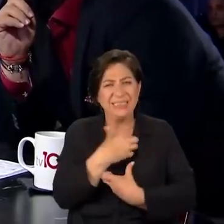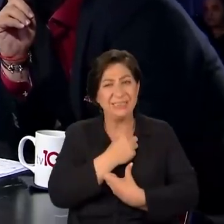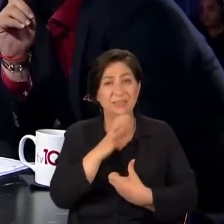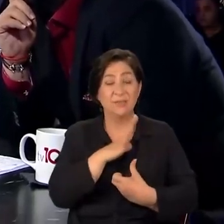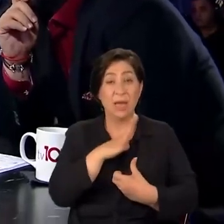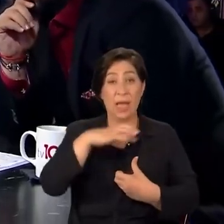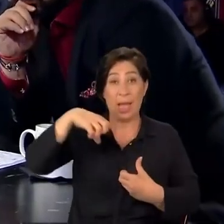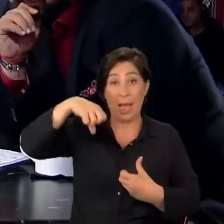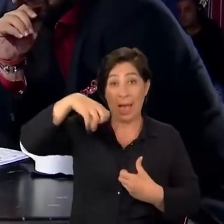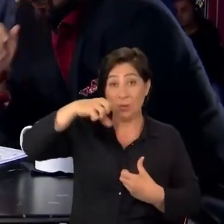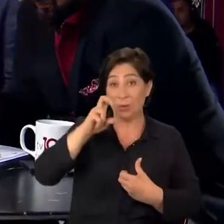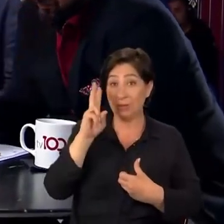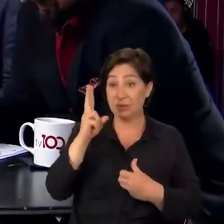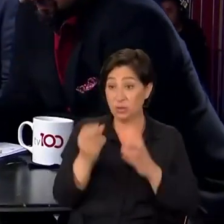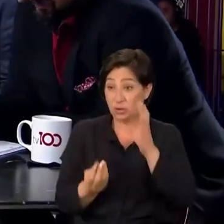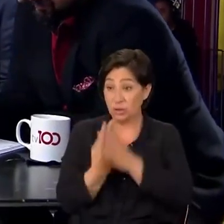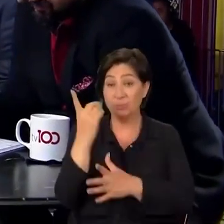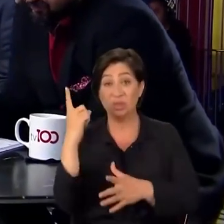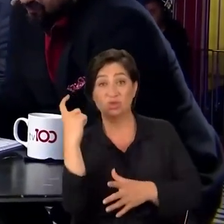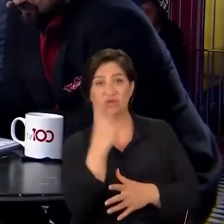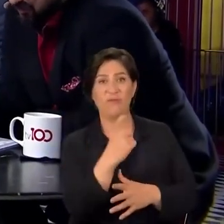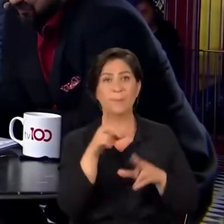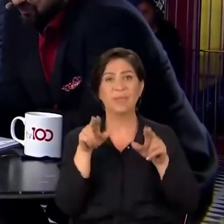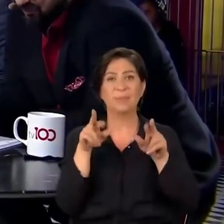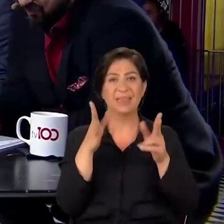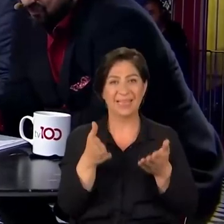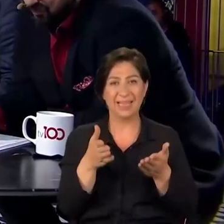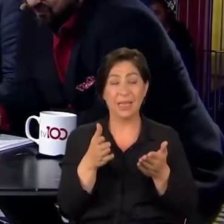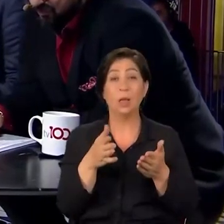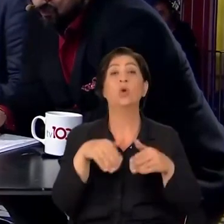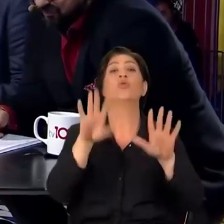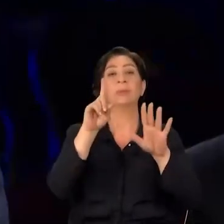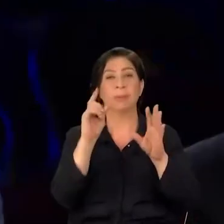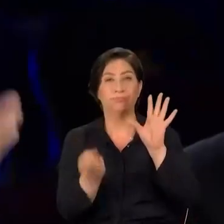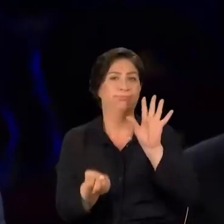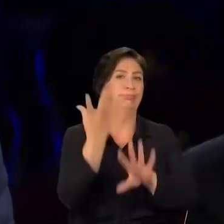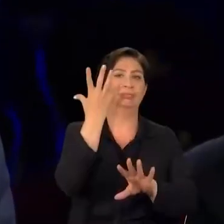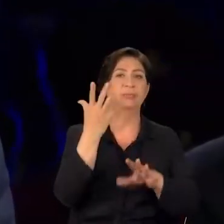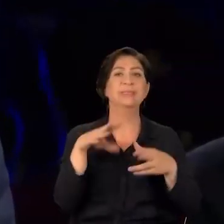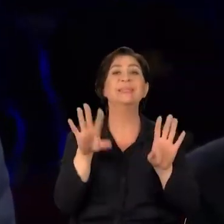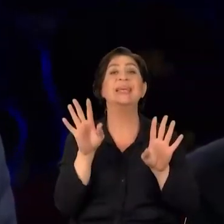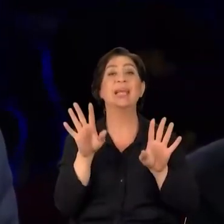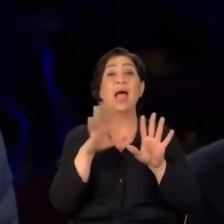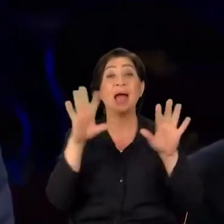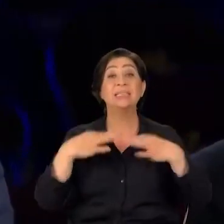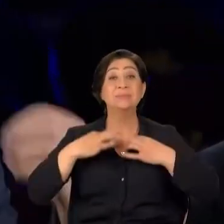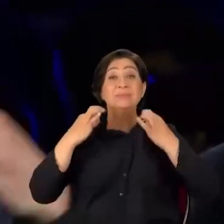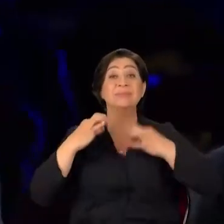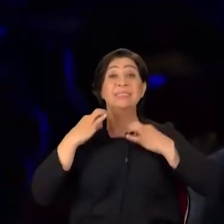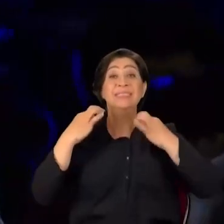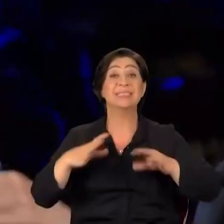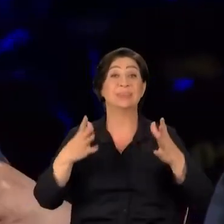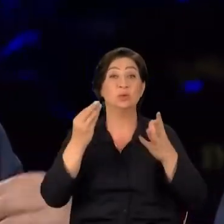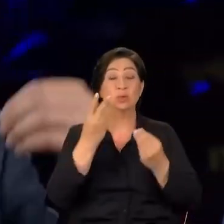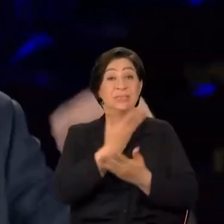kriz yaşanıyor. Tayyip Erdoğan'ın ortaya çıkışı aslında buna bir yanıttı. Yoksa birdenbire parlaması mümkün değildi. Çünkü artık